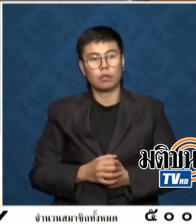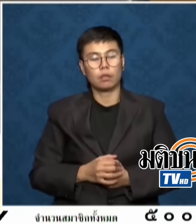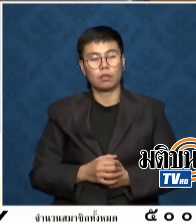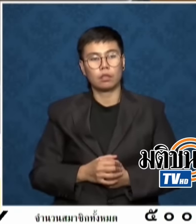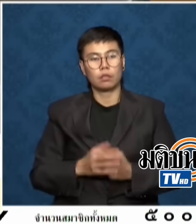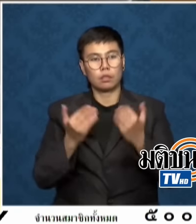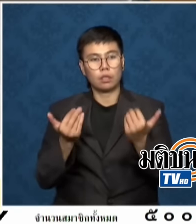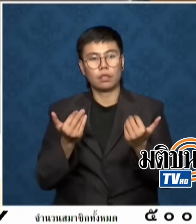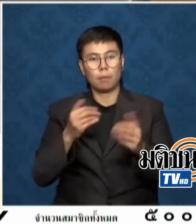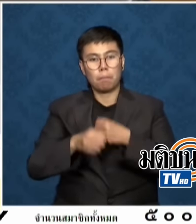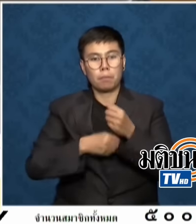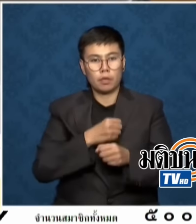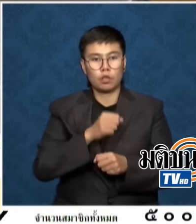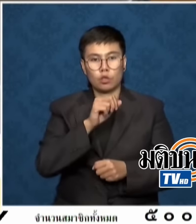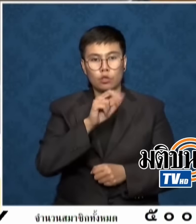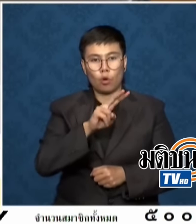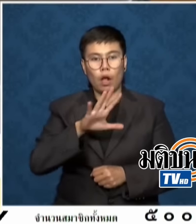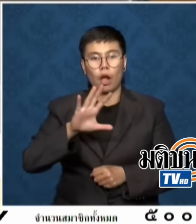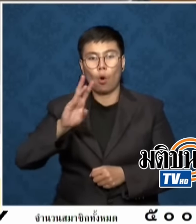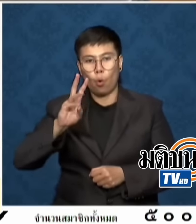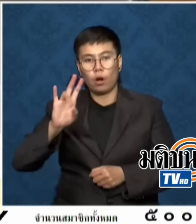อตอนนี้ปี